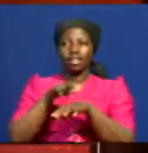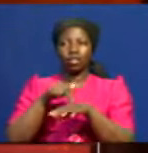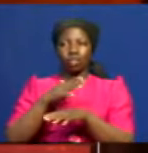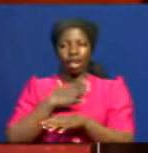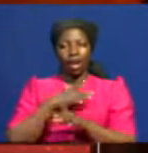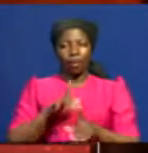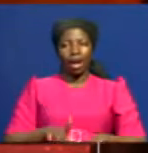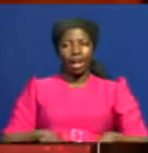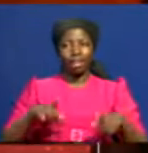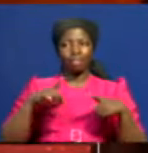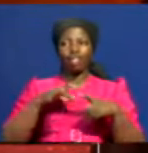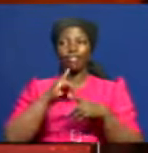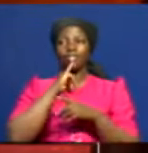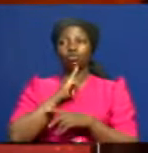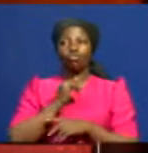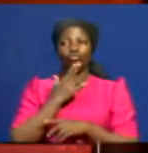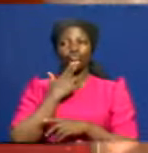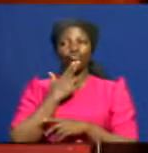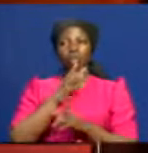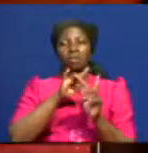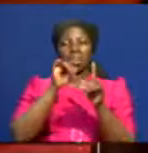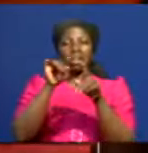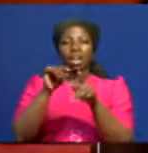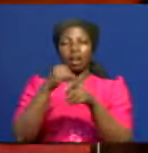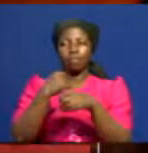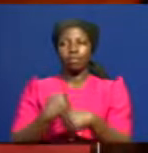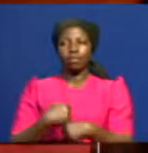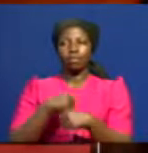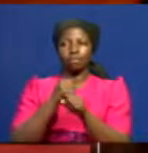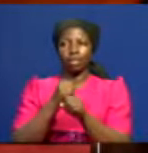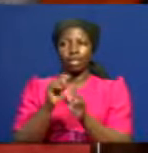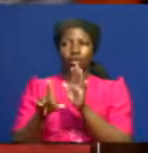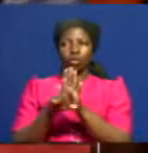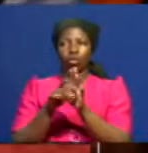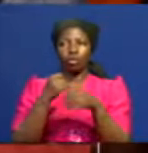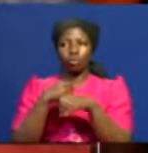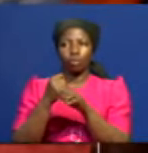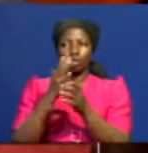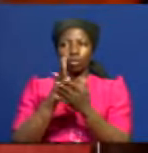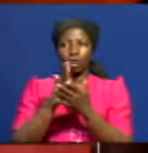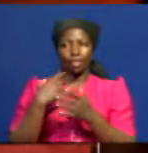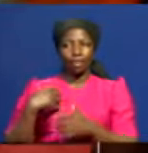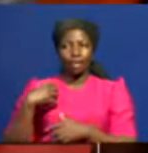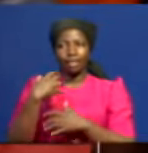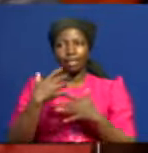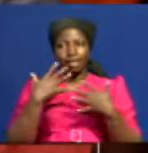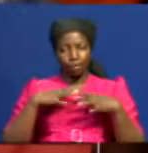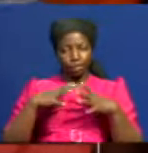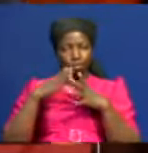sheria, tuhakikishe kwamba wale mabwenyenye wenye wanaleta sukari ndio